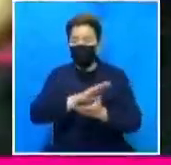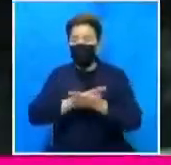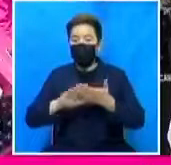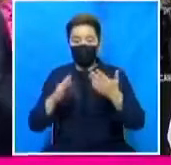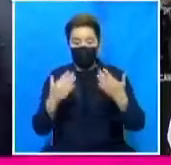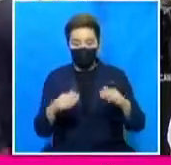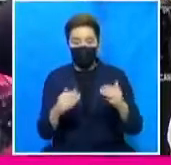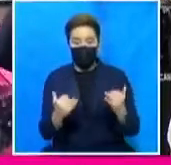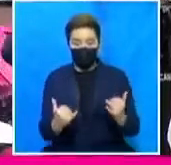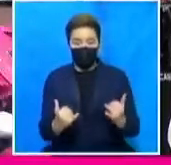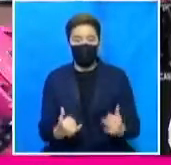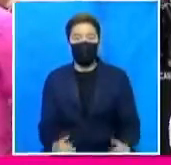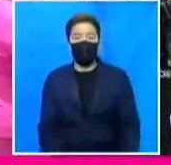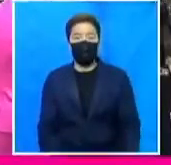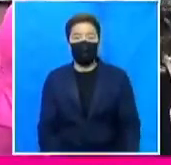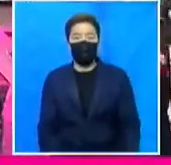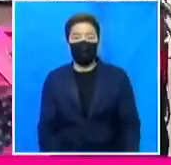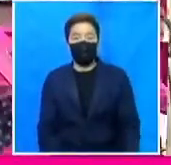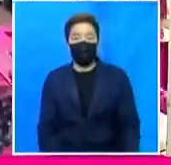ะ